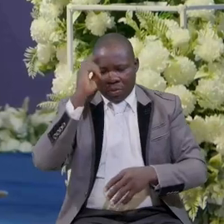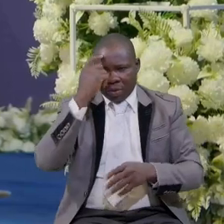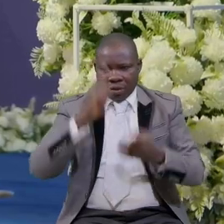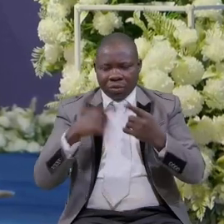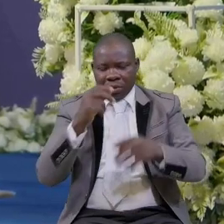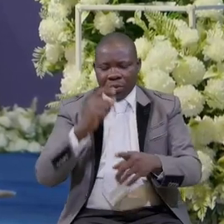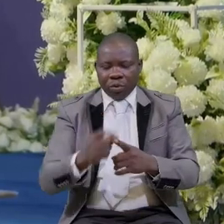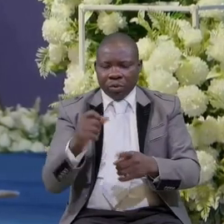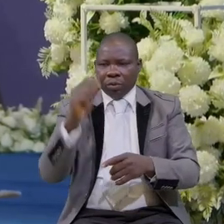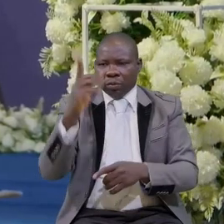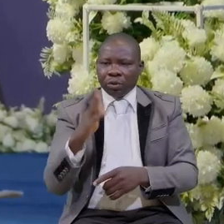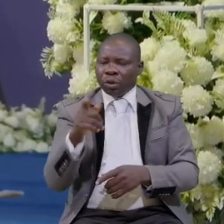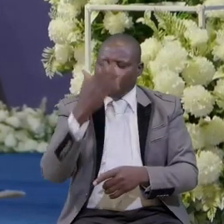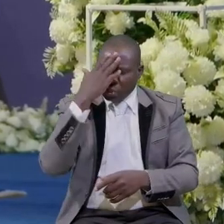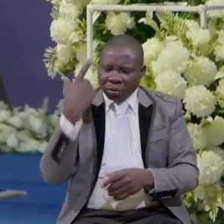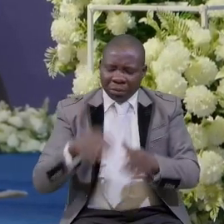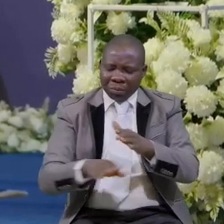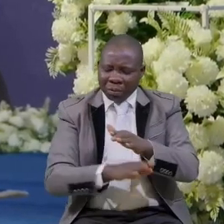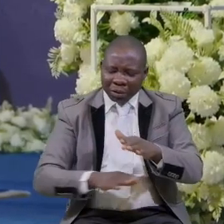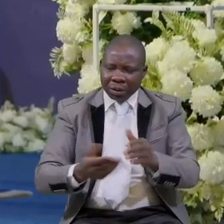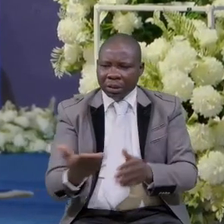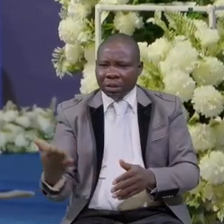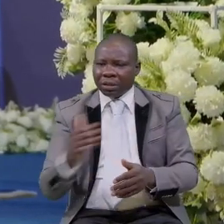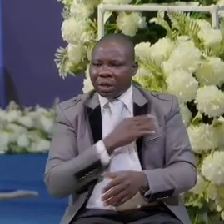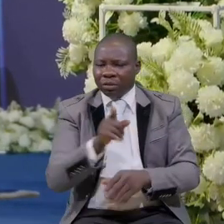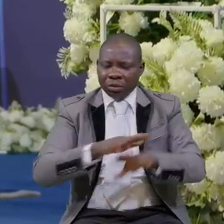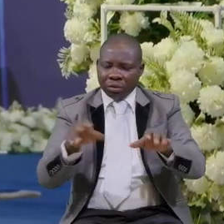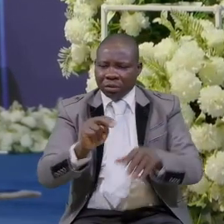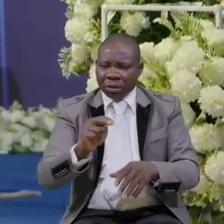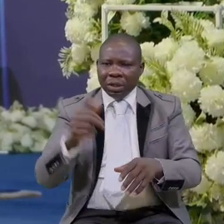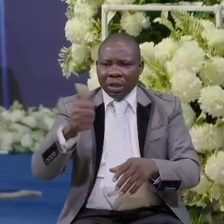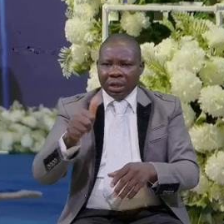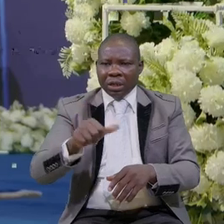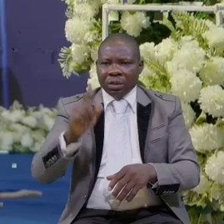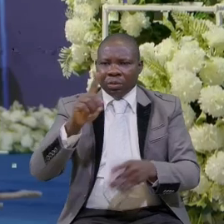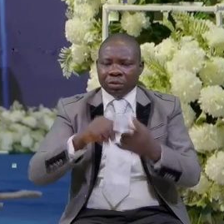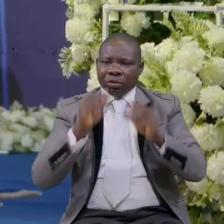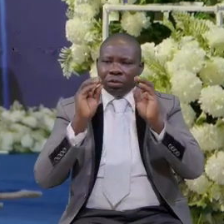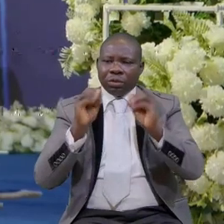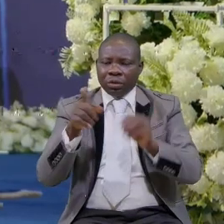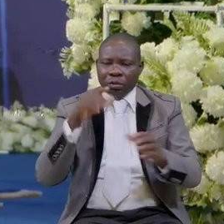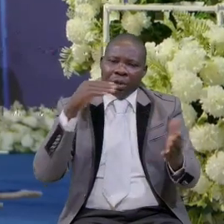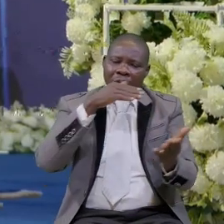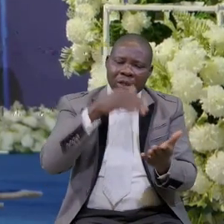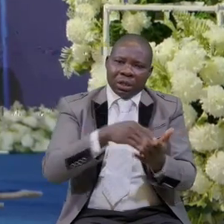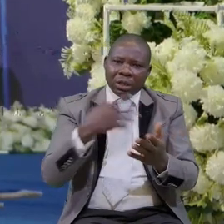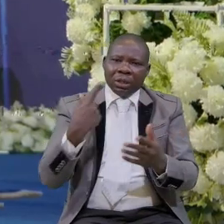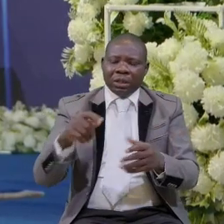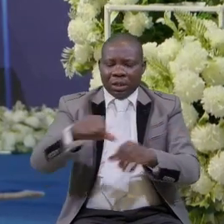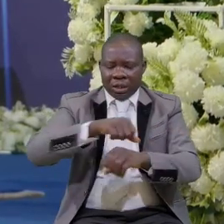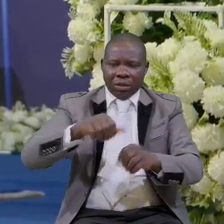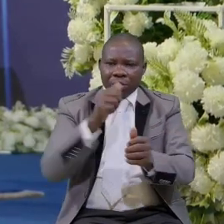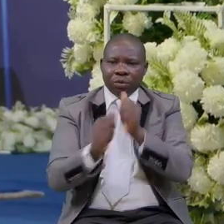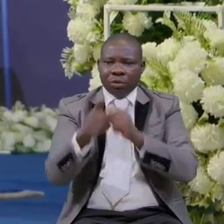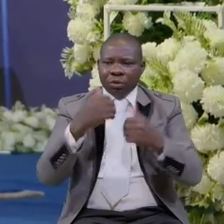connaissez les choses fondamentales. Et vous n'avez pas besoin que quelqu'un vous parle de l'onction que vous